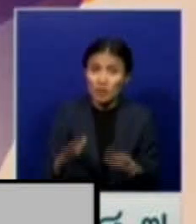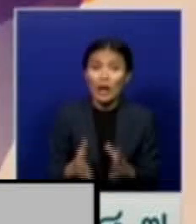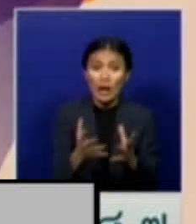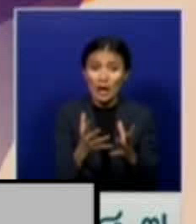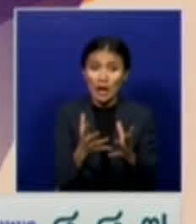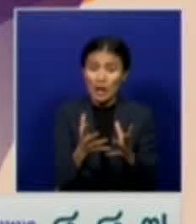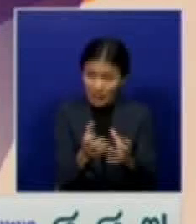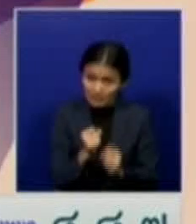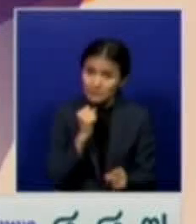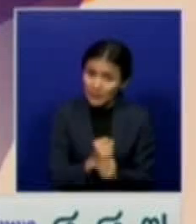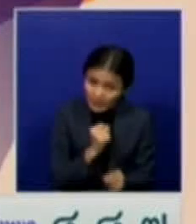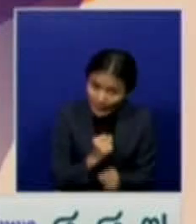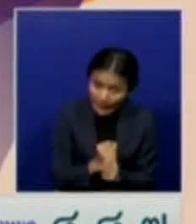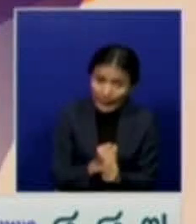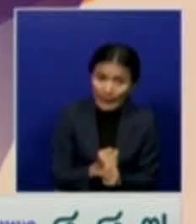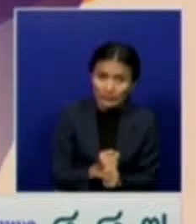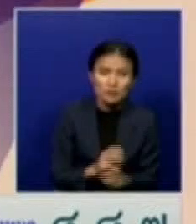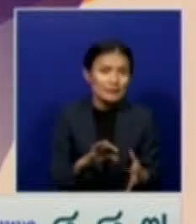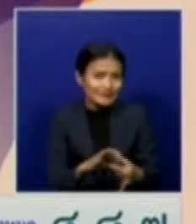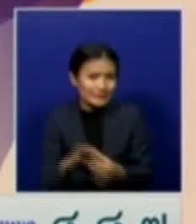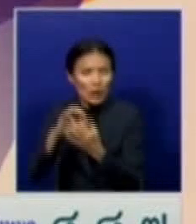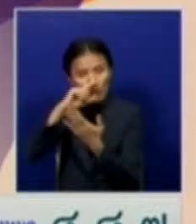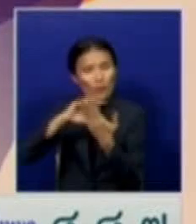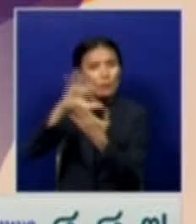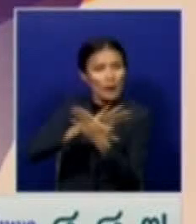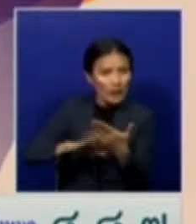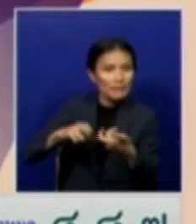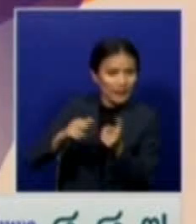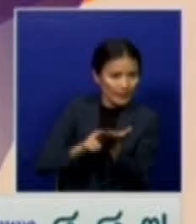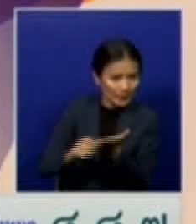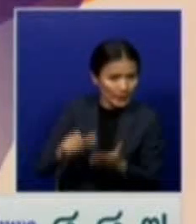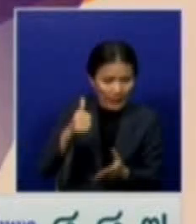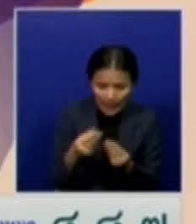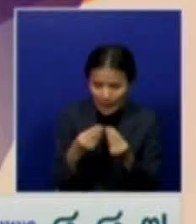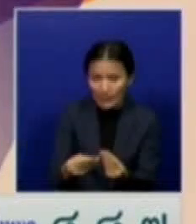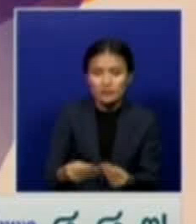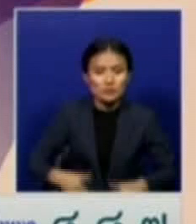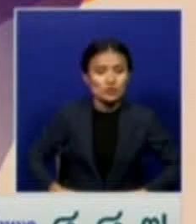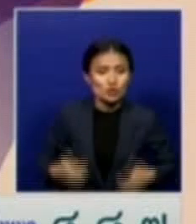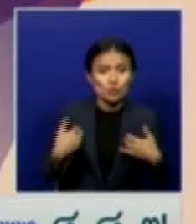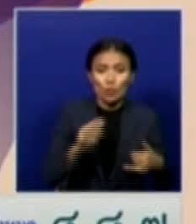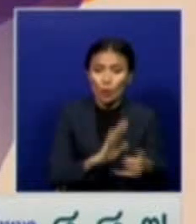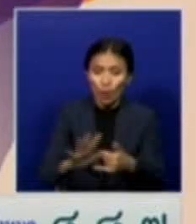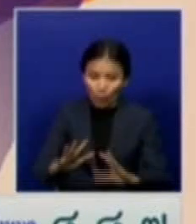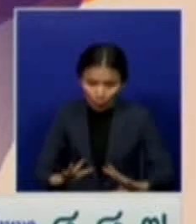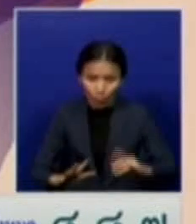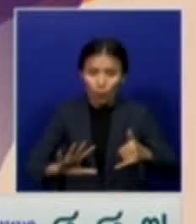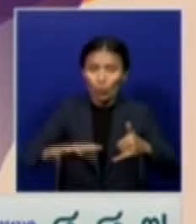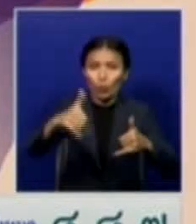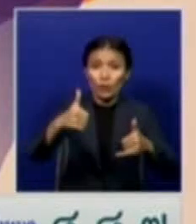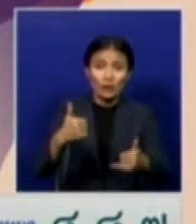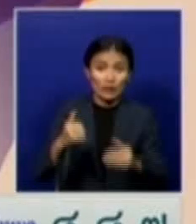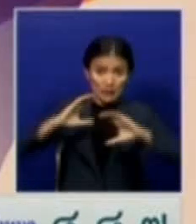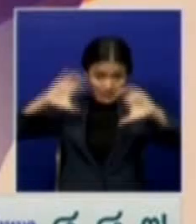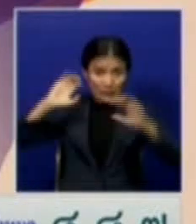กับการแก้ไขปัญหาของประเทศเพื่อยกระดับคุณภาพของชีวิตประชาชนให้ดีขึ้นกว่าเดิมรัฐบาลต้องใช้เงินเพื่อการส